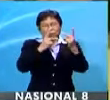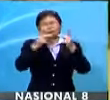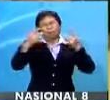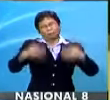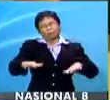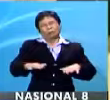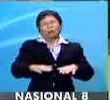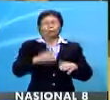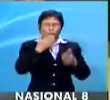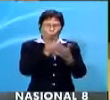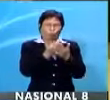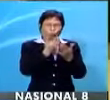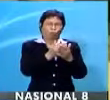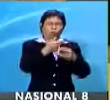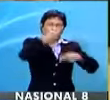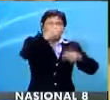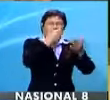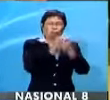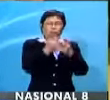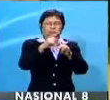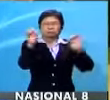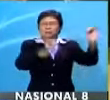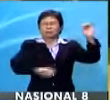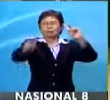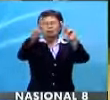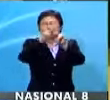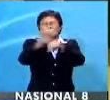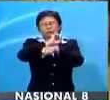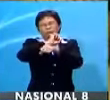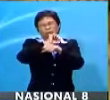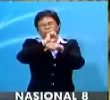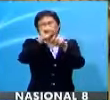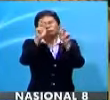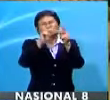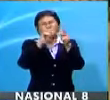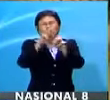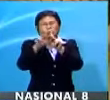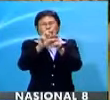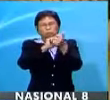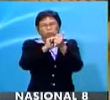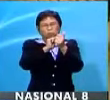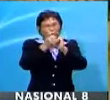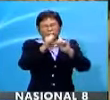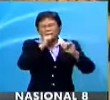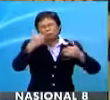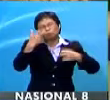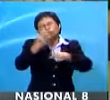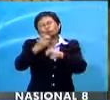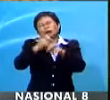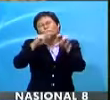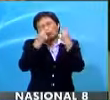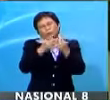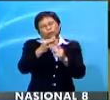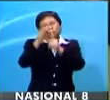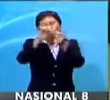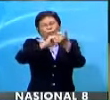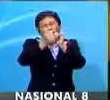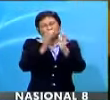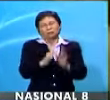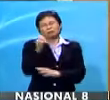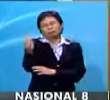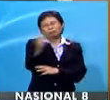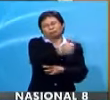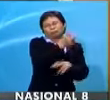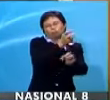ianya bagus namun ketiadaan perkampungan sukan sedikit menyukarkan pengurusan pasukan terutama kepada atlet itu